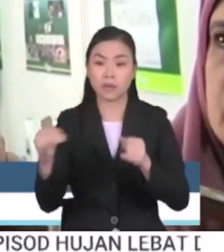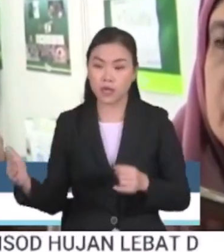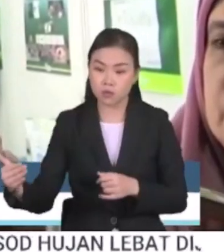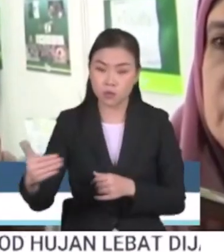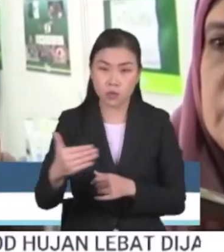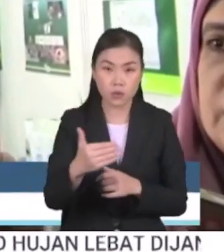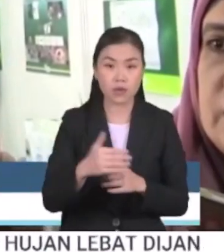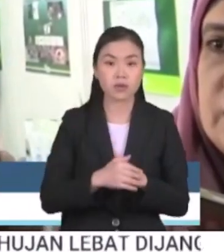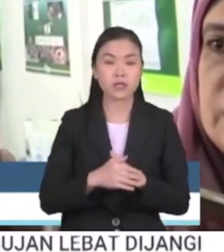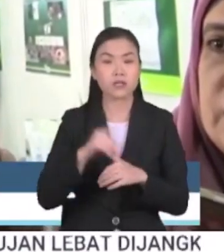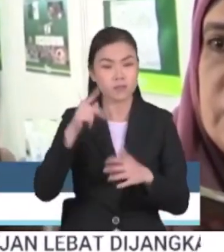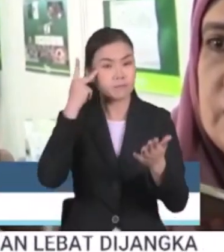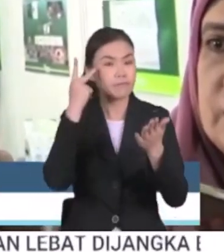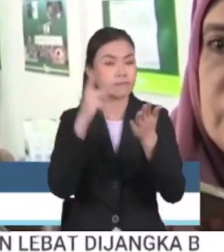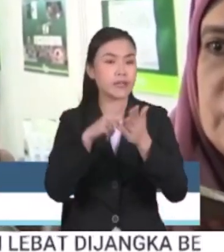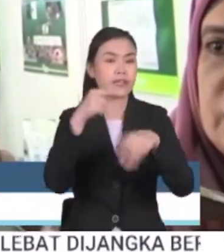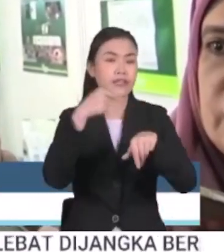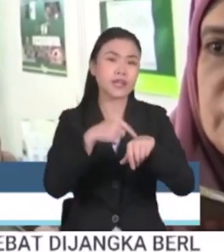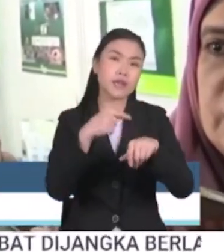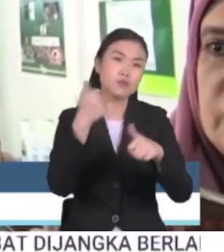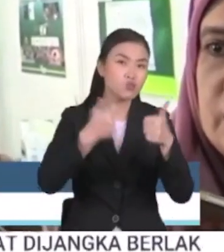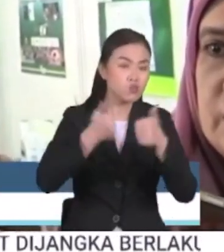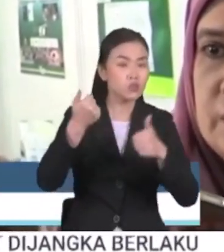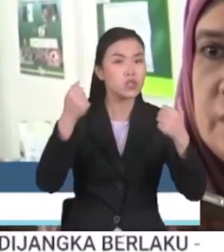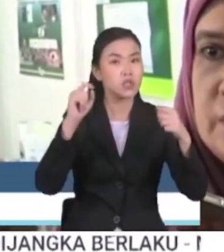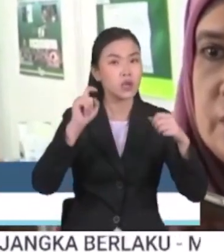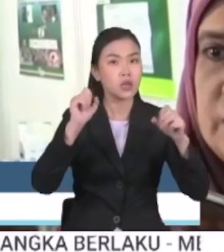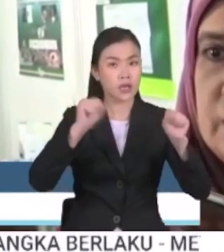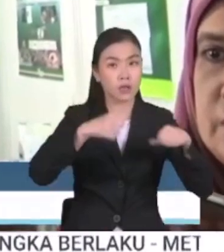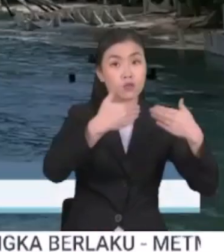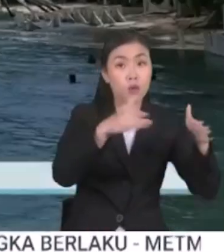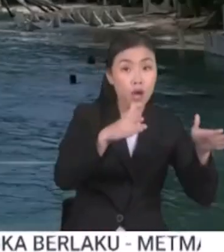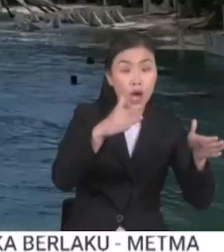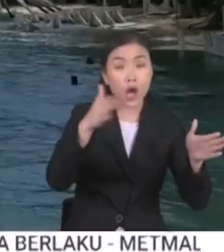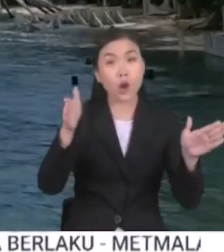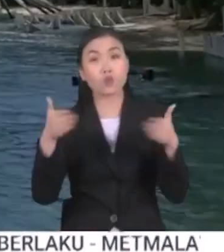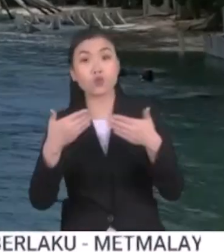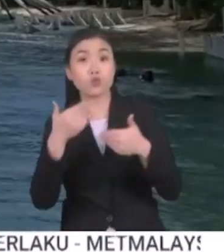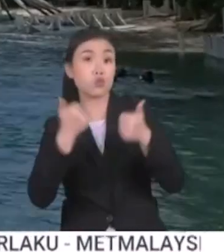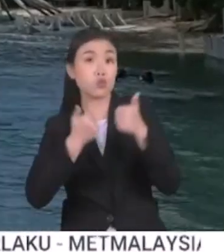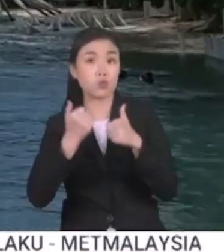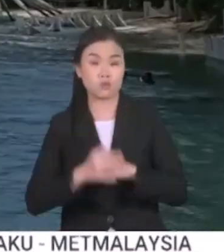kena pastilah yang mana waktu mana kita perlu tutup dan waktu mana kita perlu buka.